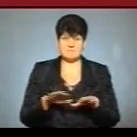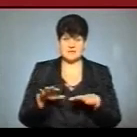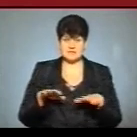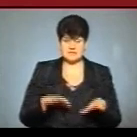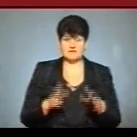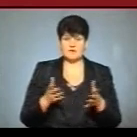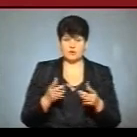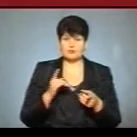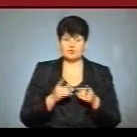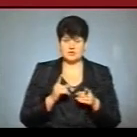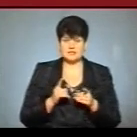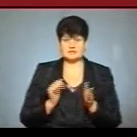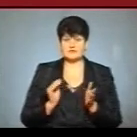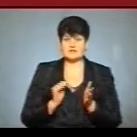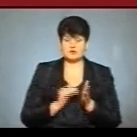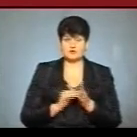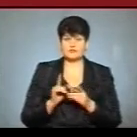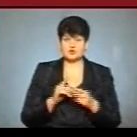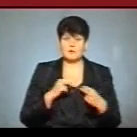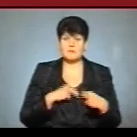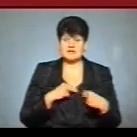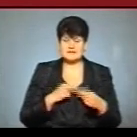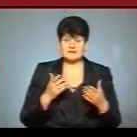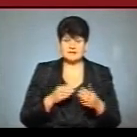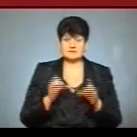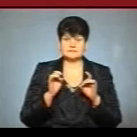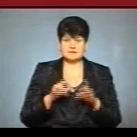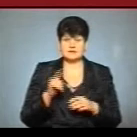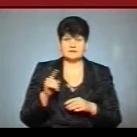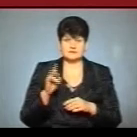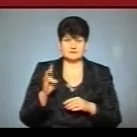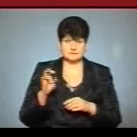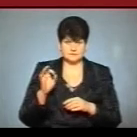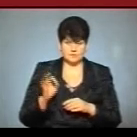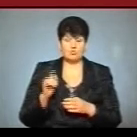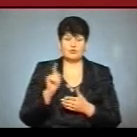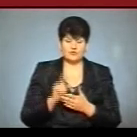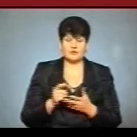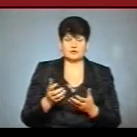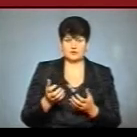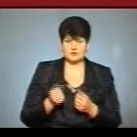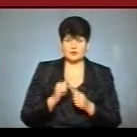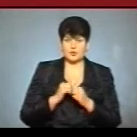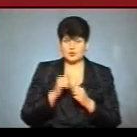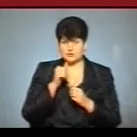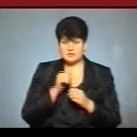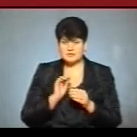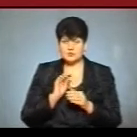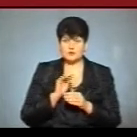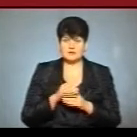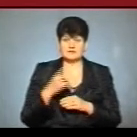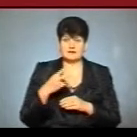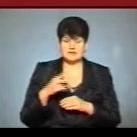в якому дійсно встановлено, що працівник, який пройшов сертифікацію, повинен отримувати щомісячну доплату в